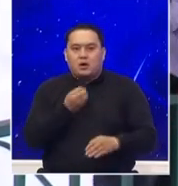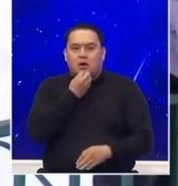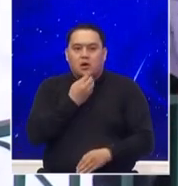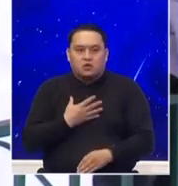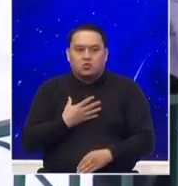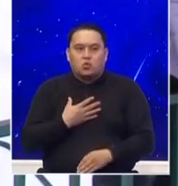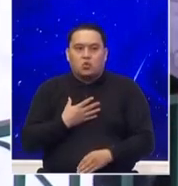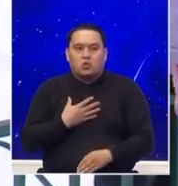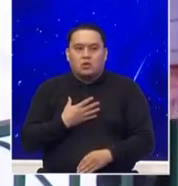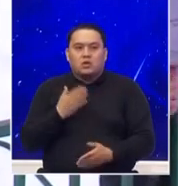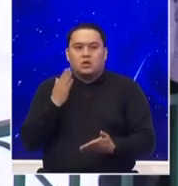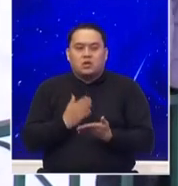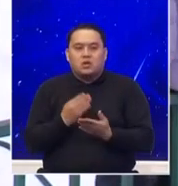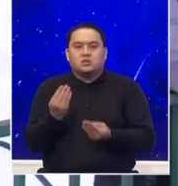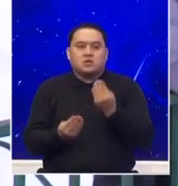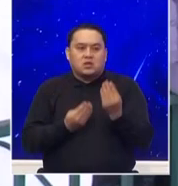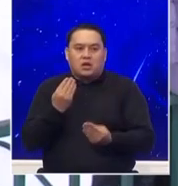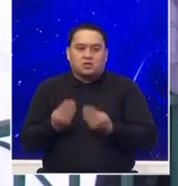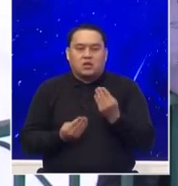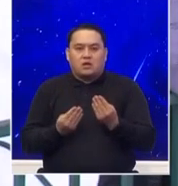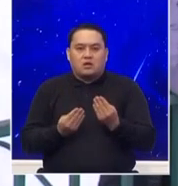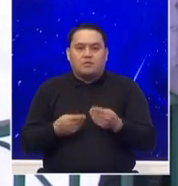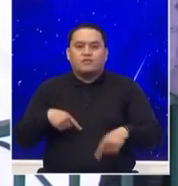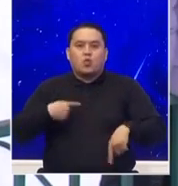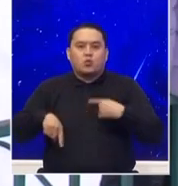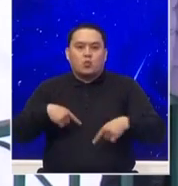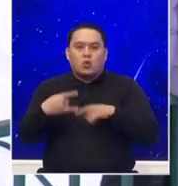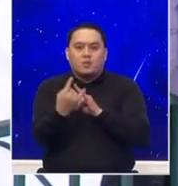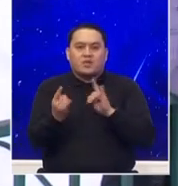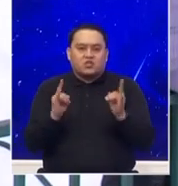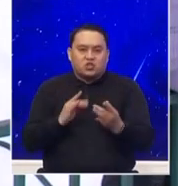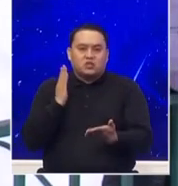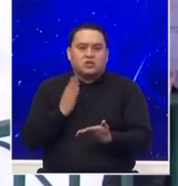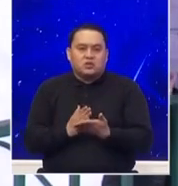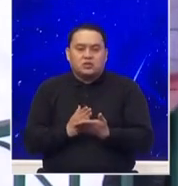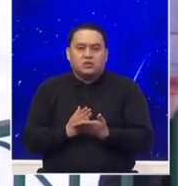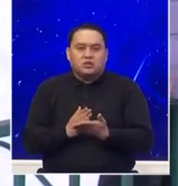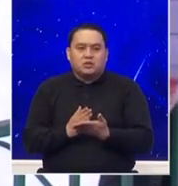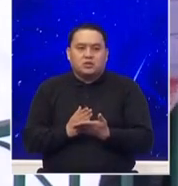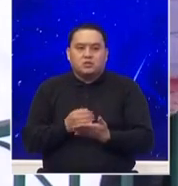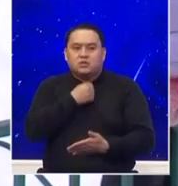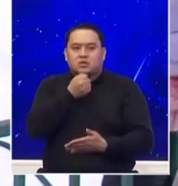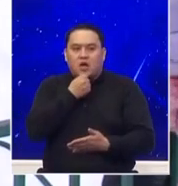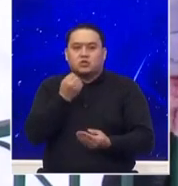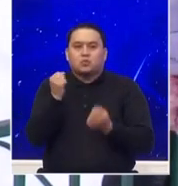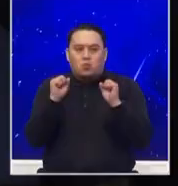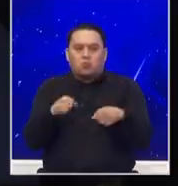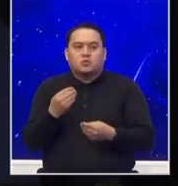хорошо, есть где играться. Футбольную площадку сделали, и старшим можно